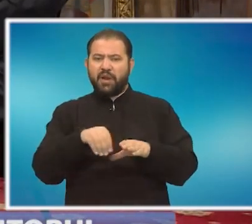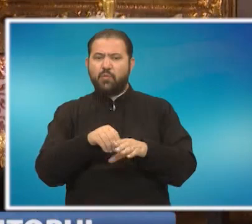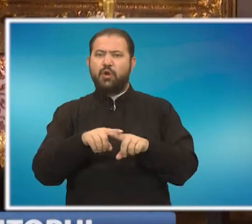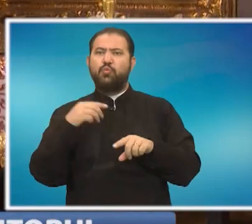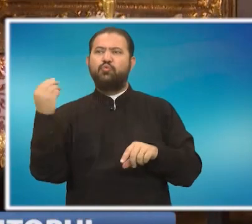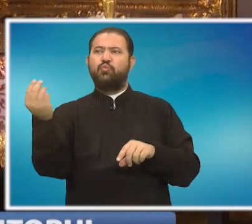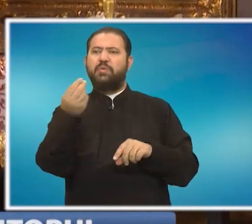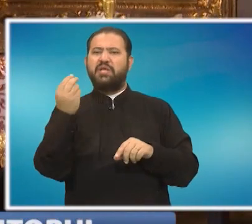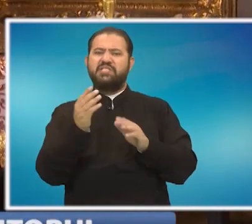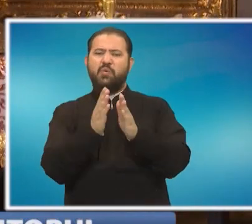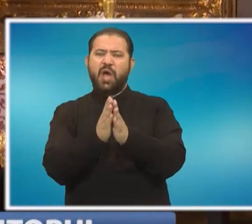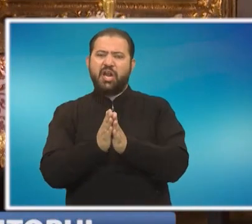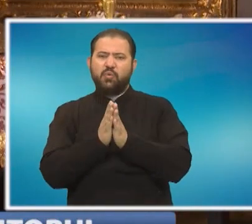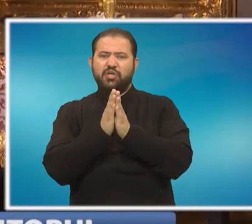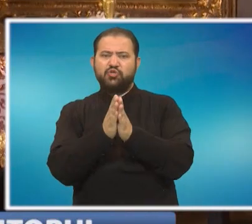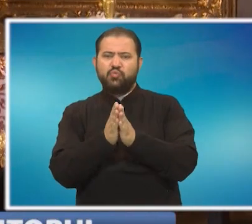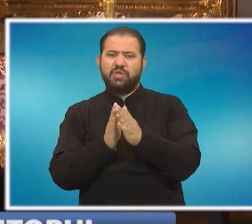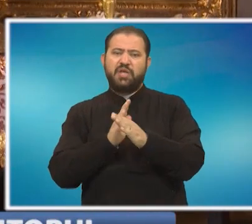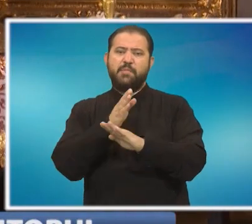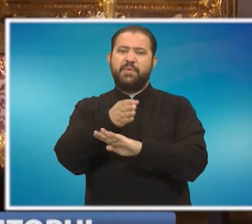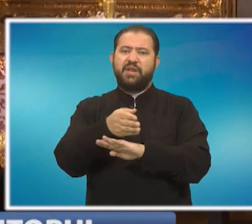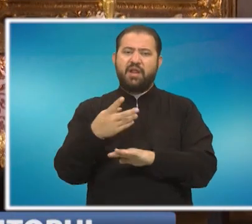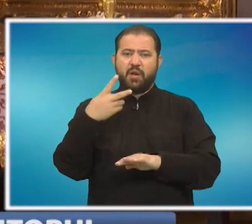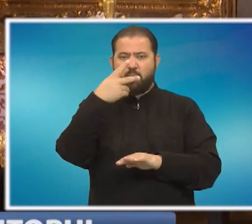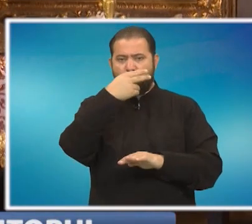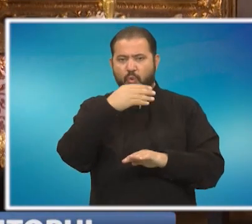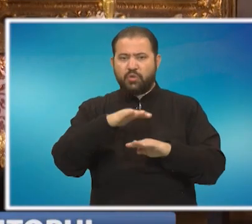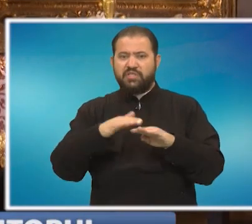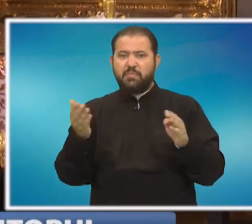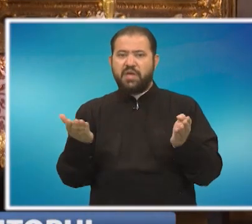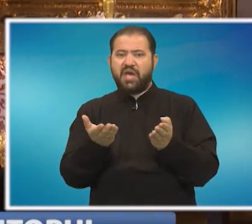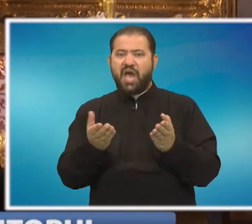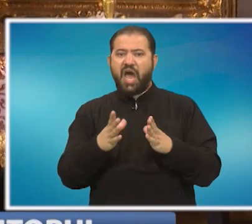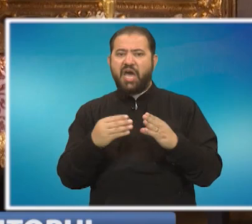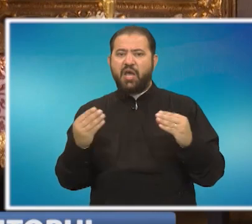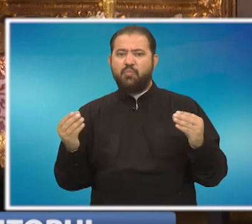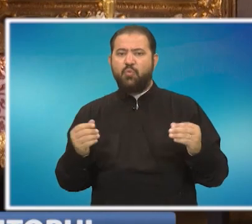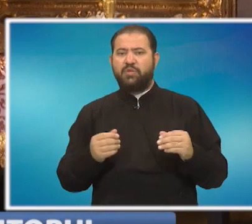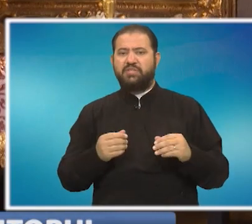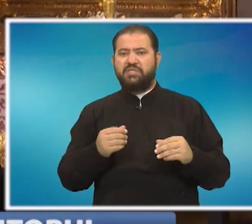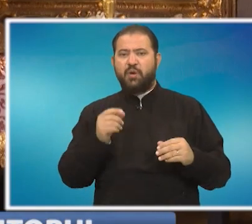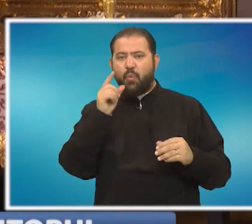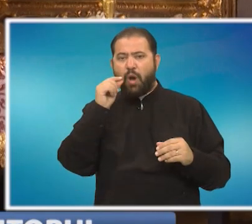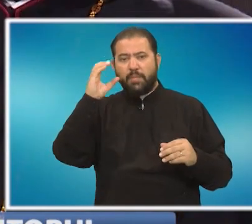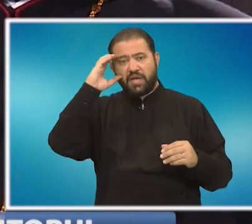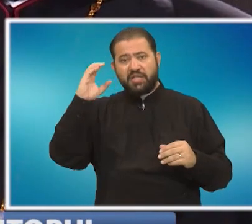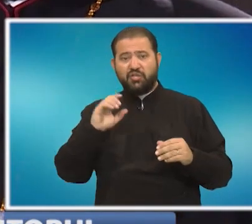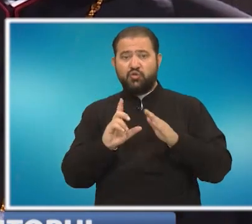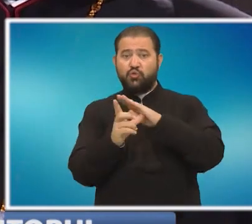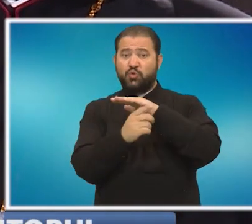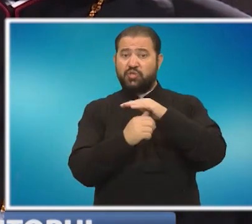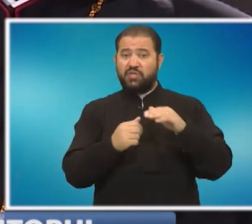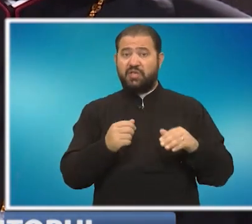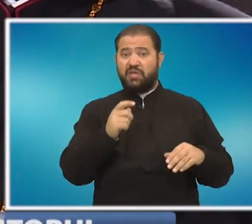rugăciunii, plină de Duh Sfânt, pe care mulți dintre credincioșii din București și din țară